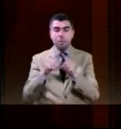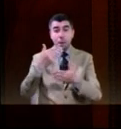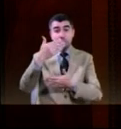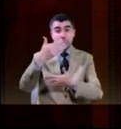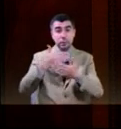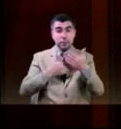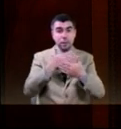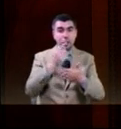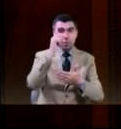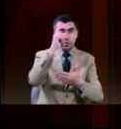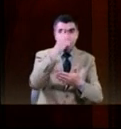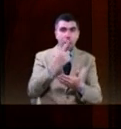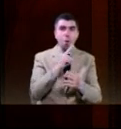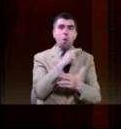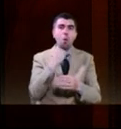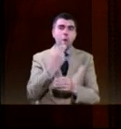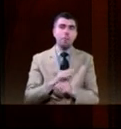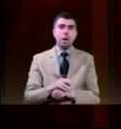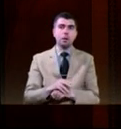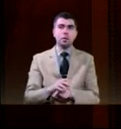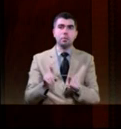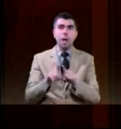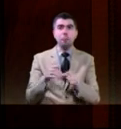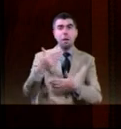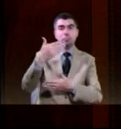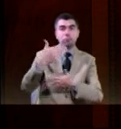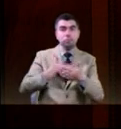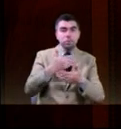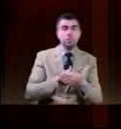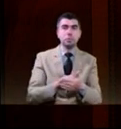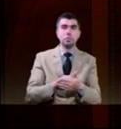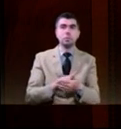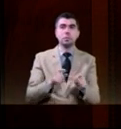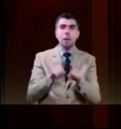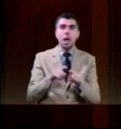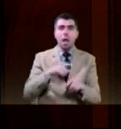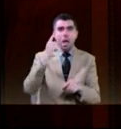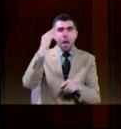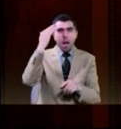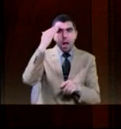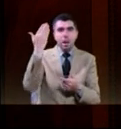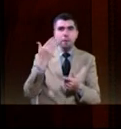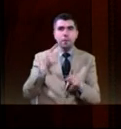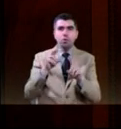هذا الشيء ان شاء الله الرحمن الرحيم اللي غيدوز في الحكومه، راه غادي يكون واحد لا سيمولاسيون باش اي واحد بغى يعرف بالضبط